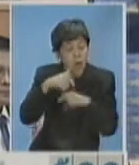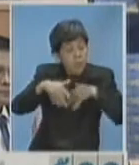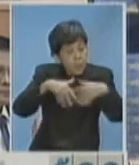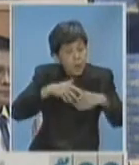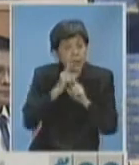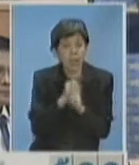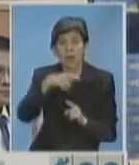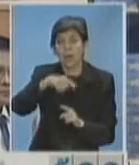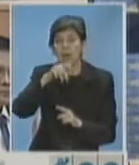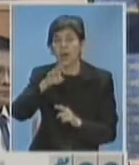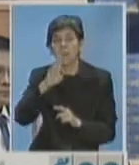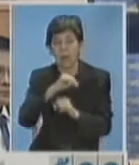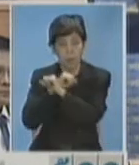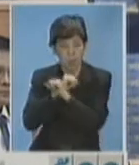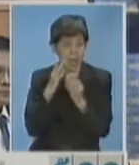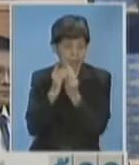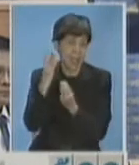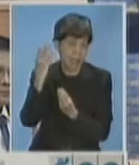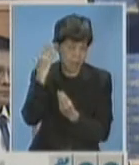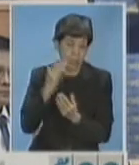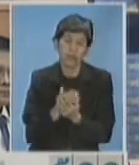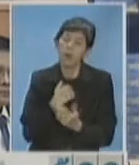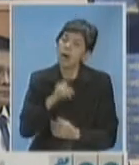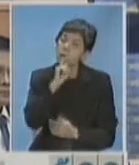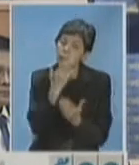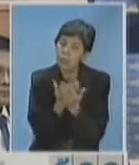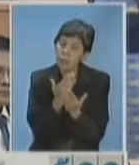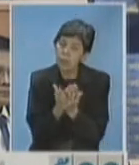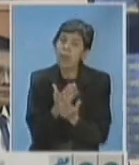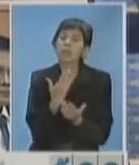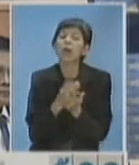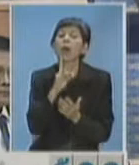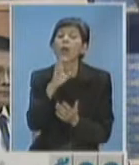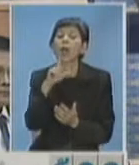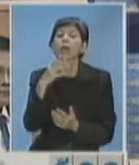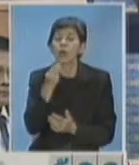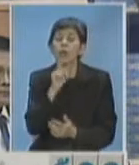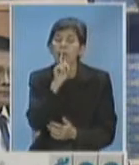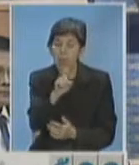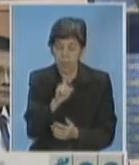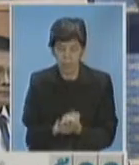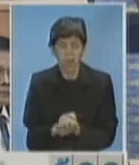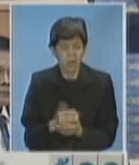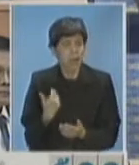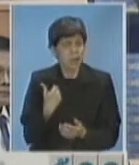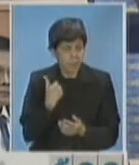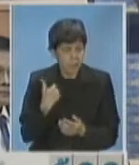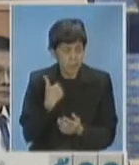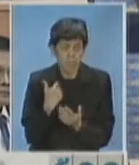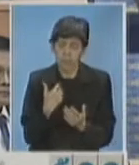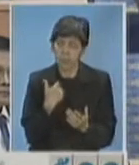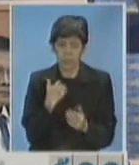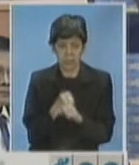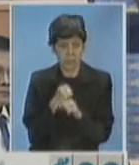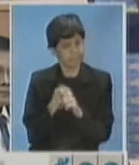าศตามพรบความมั่นคงเมื่อสัปดาห์ที่แล้วถามว่าใช้ไปกี่ร้อยล้านครับท่านประธานมีหนำซ้ำยังมี